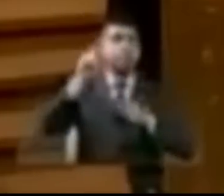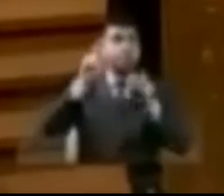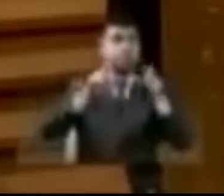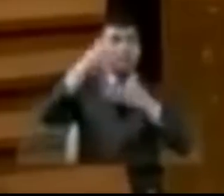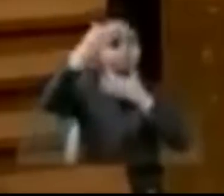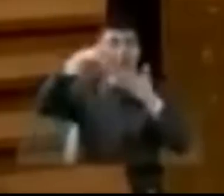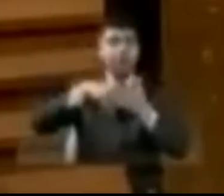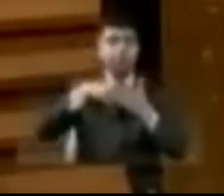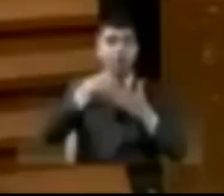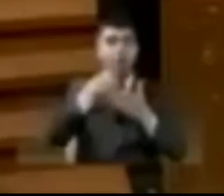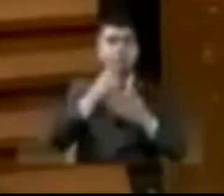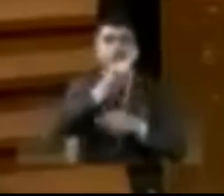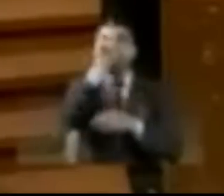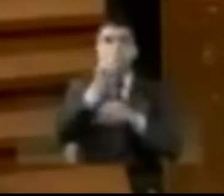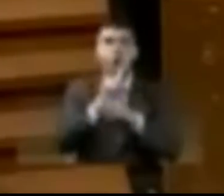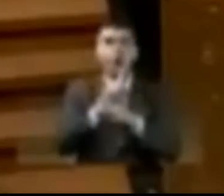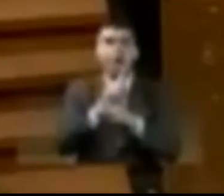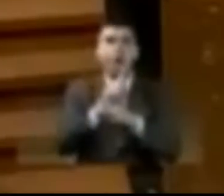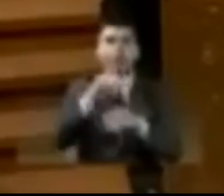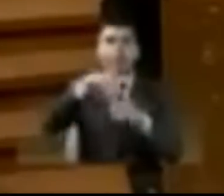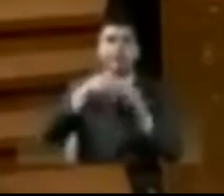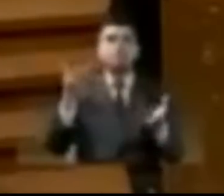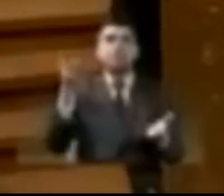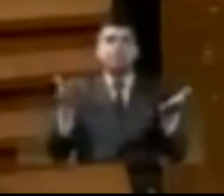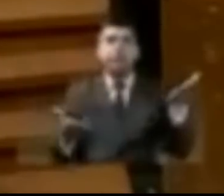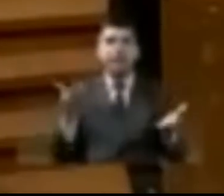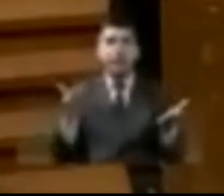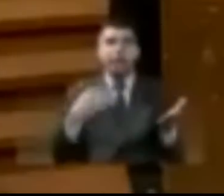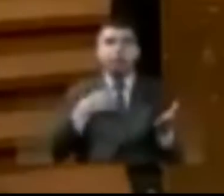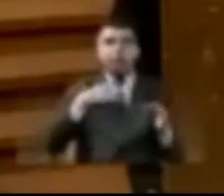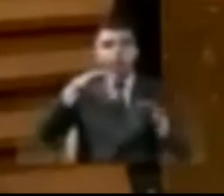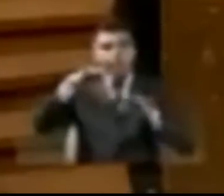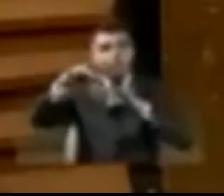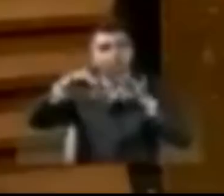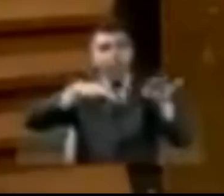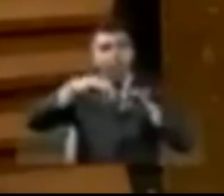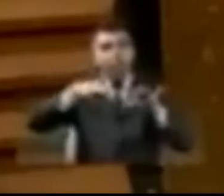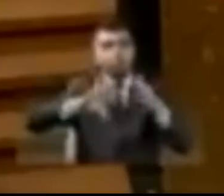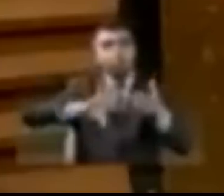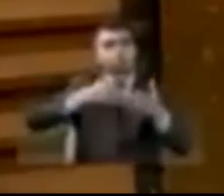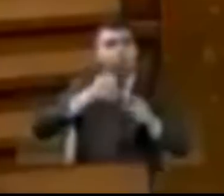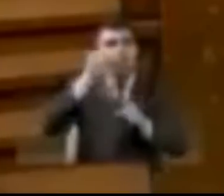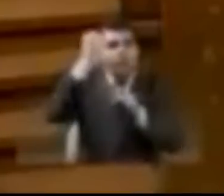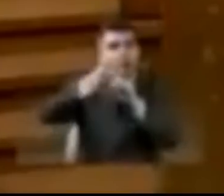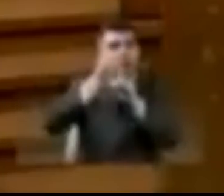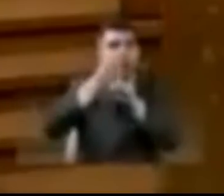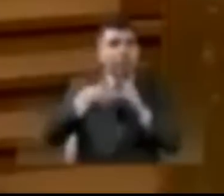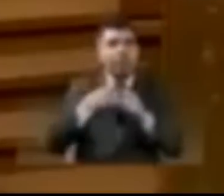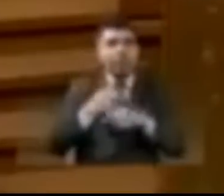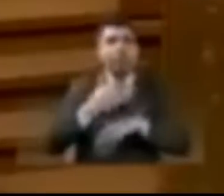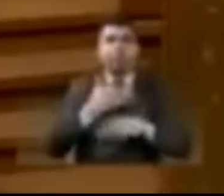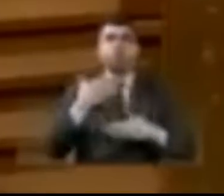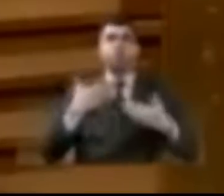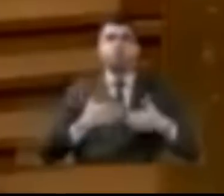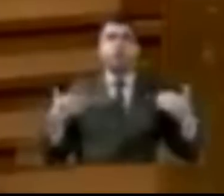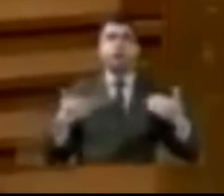طرح السؤال أيضا وساندني وقال لي شنو الإجراءات ومارس كل الإجراءات ديالك. سعيد أن الأخ من الفريق